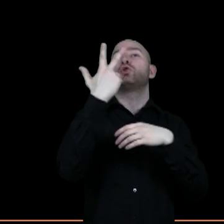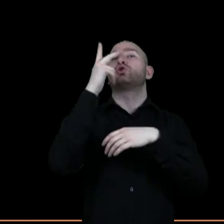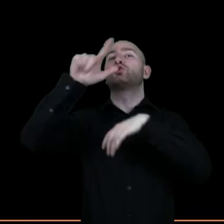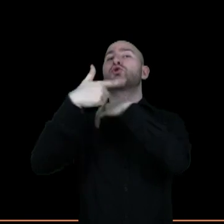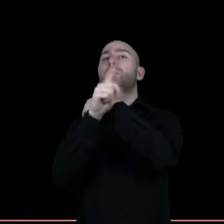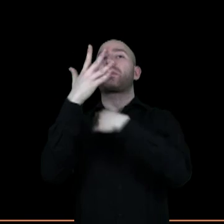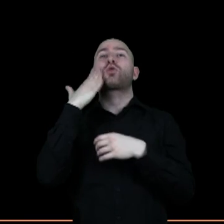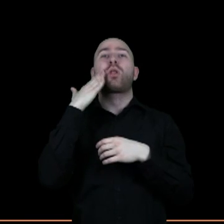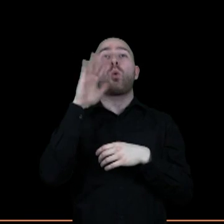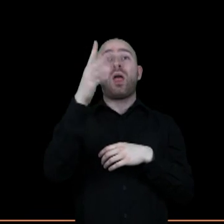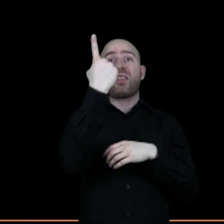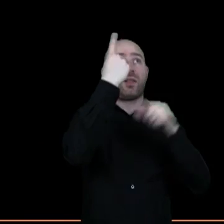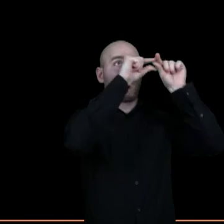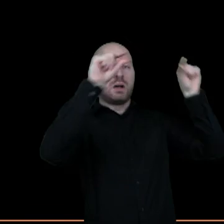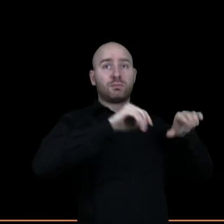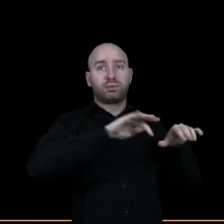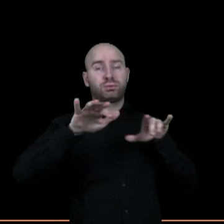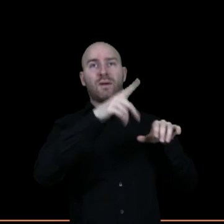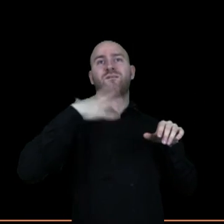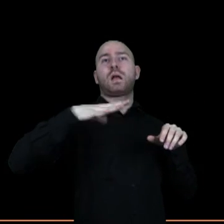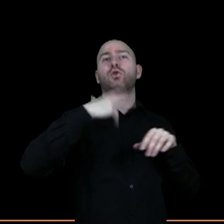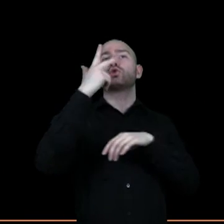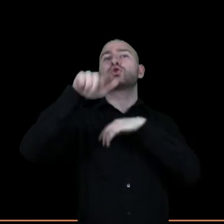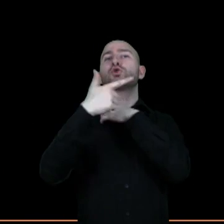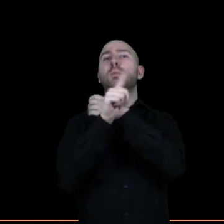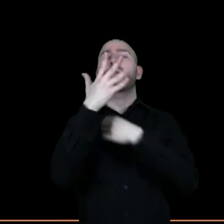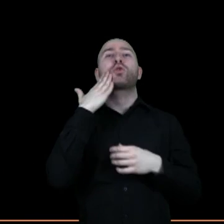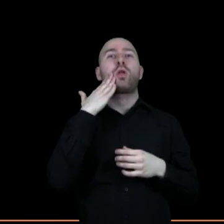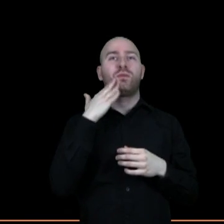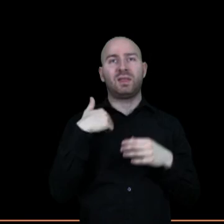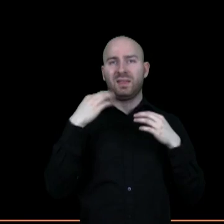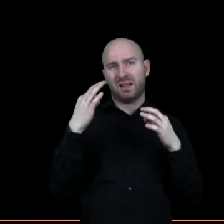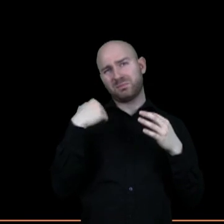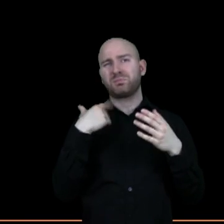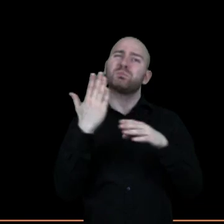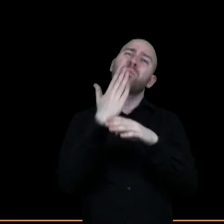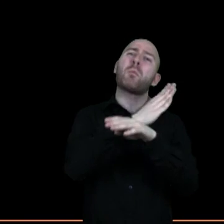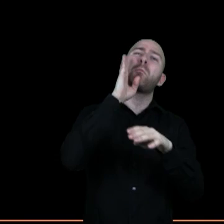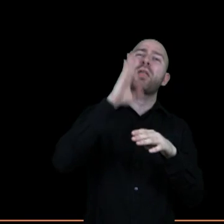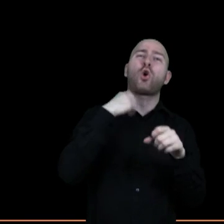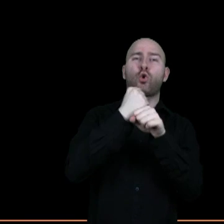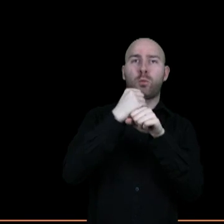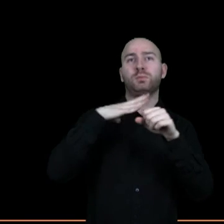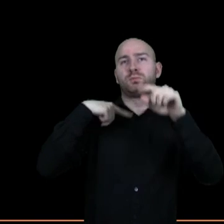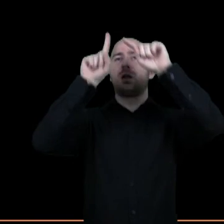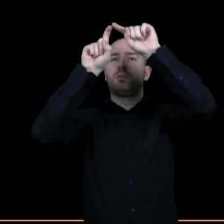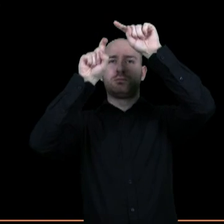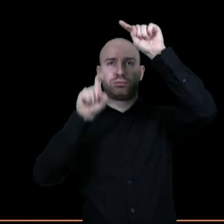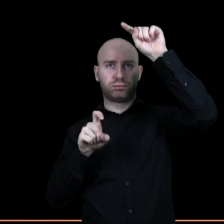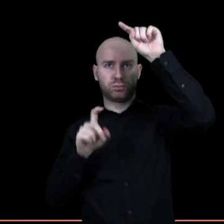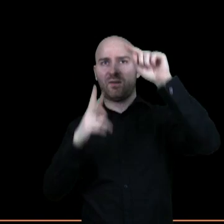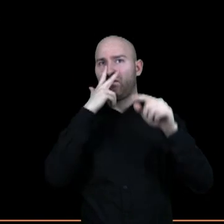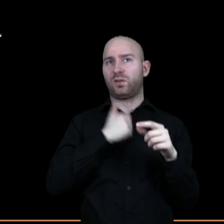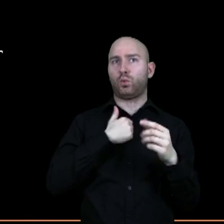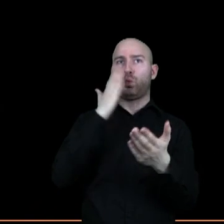3 dolary 75 centów. To średni koszt stały linijki kodu. Znów zrobię to